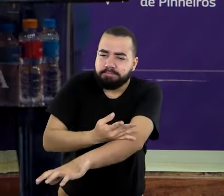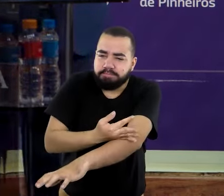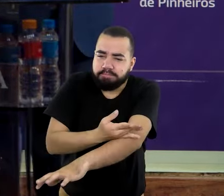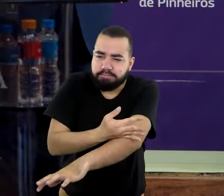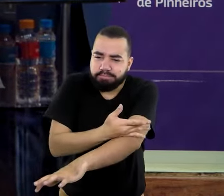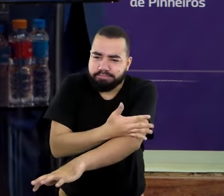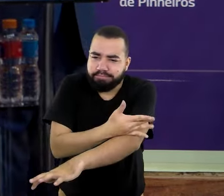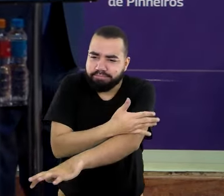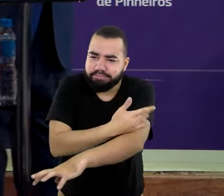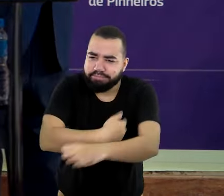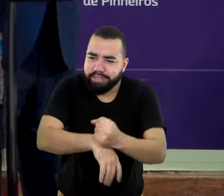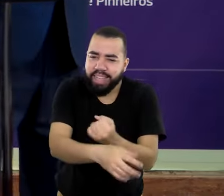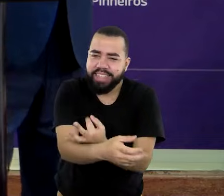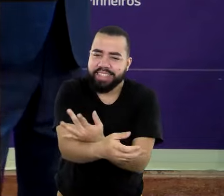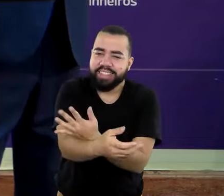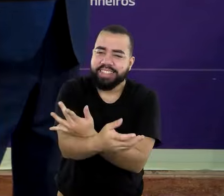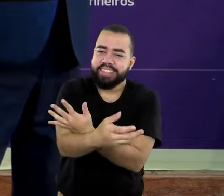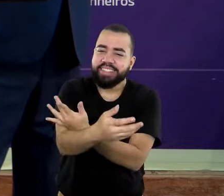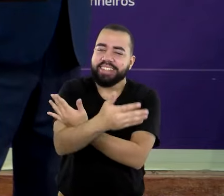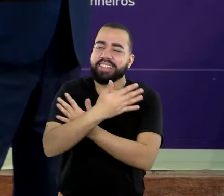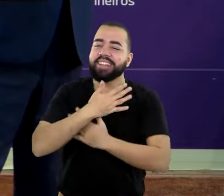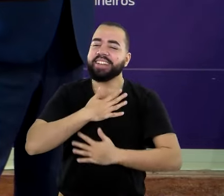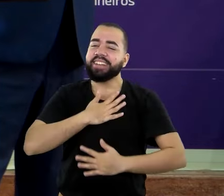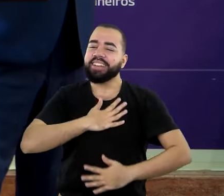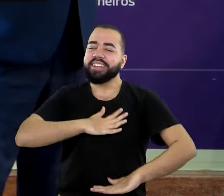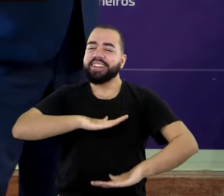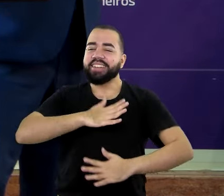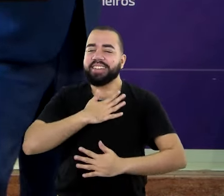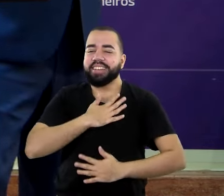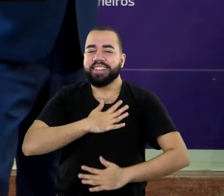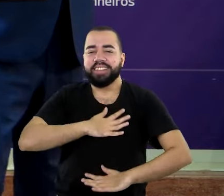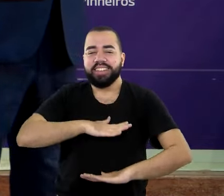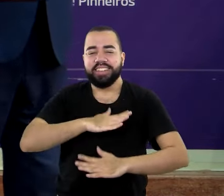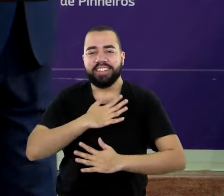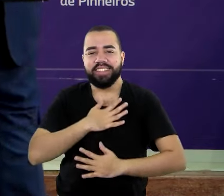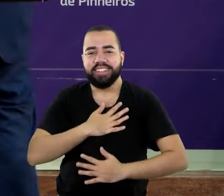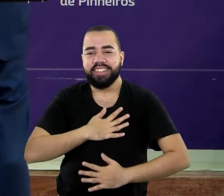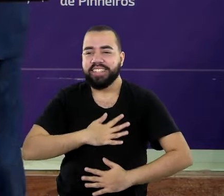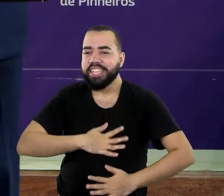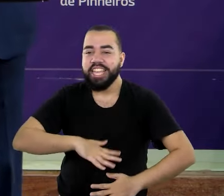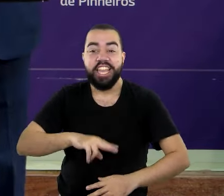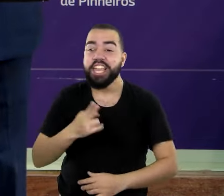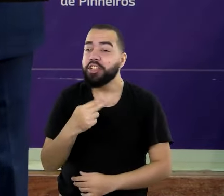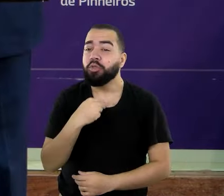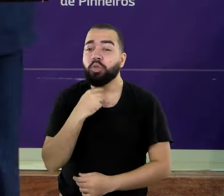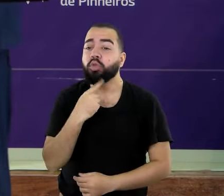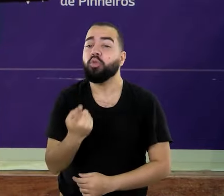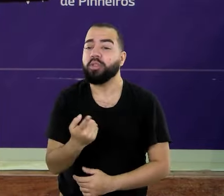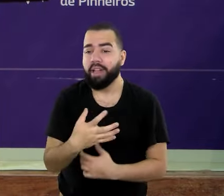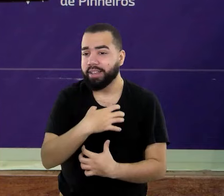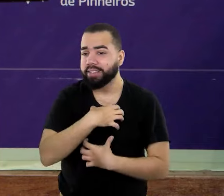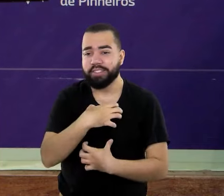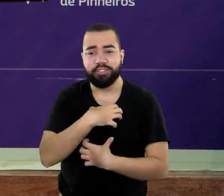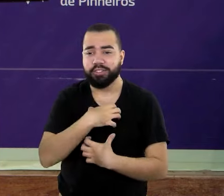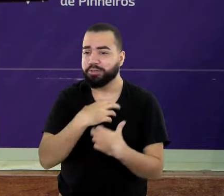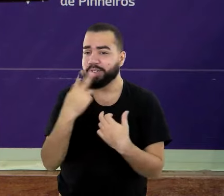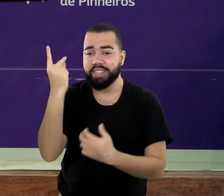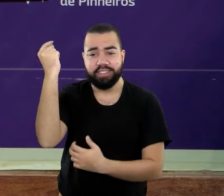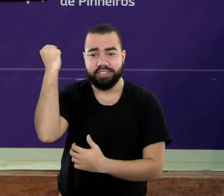한 번도 경험해보지 못한 그런 느낌이었다는 것입니다. E era uma coisa que ela nunca tinha experienciado.